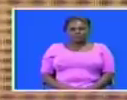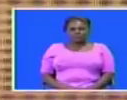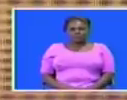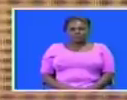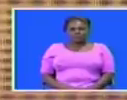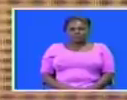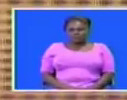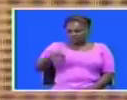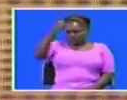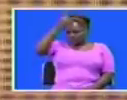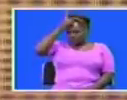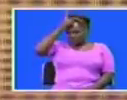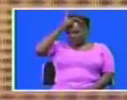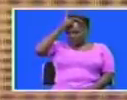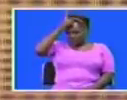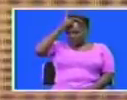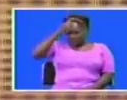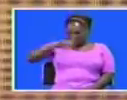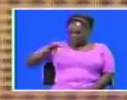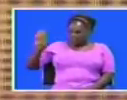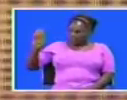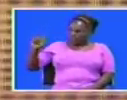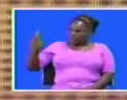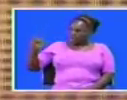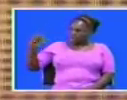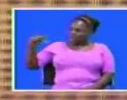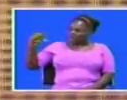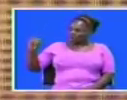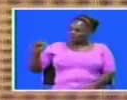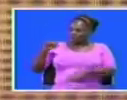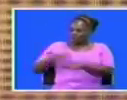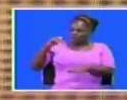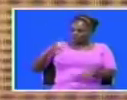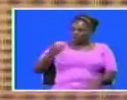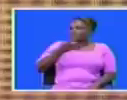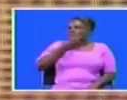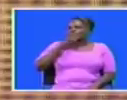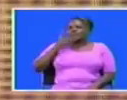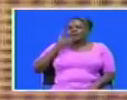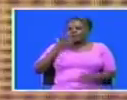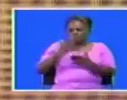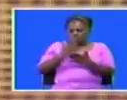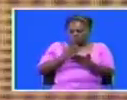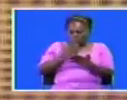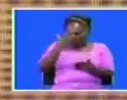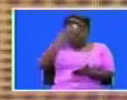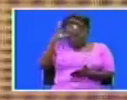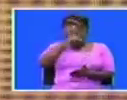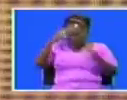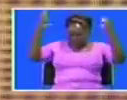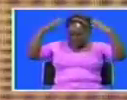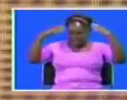Na wakazi wa kijiji cha Chesitet katika kaunti ya Baringo wanaathirika na ukame kutokana na uhaba wa mvua. Kwa zaidi ya miezi sita